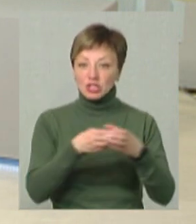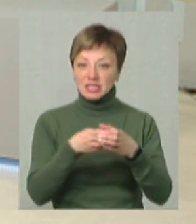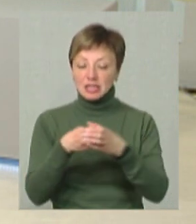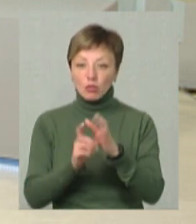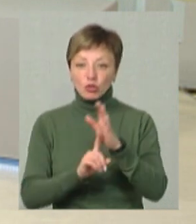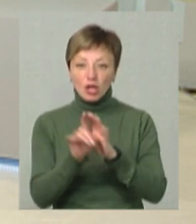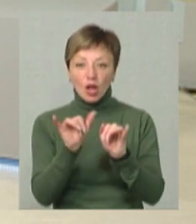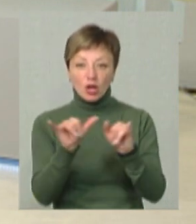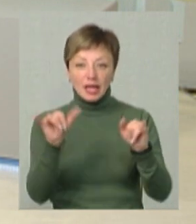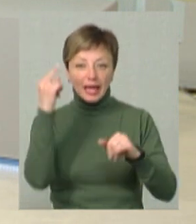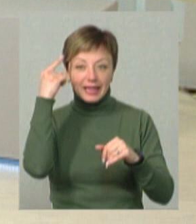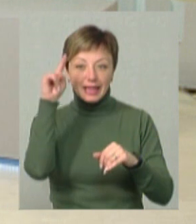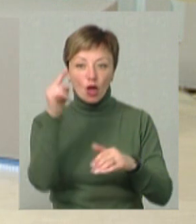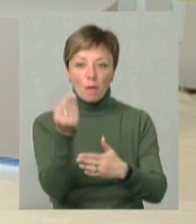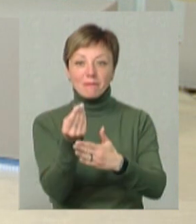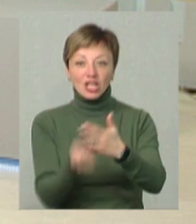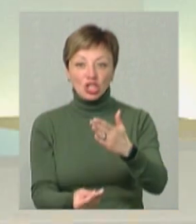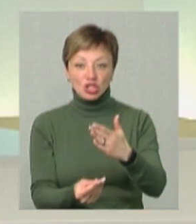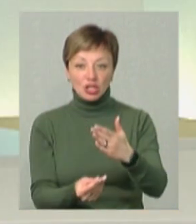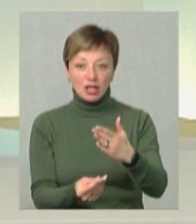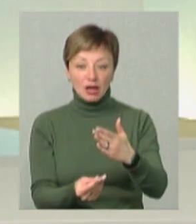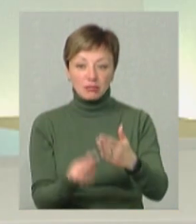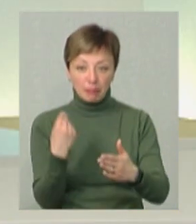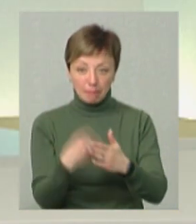почали розкручувати ідею приниження.